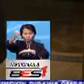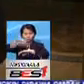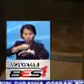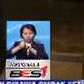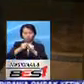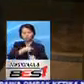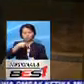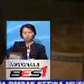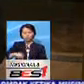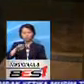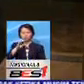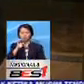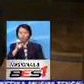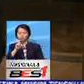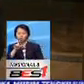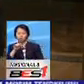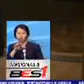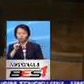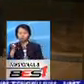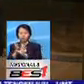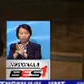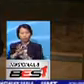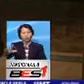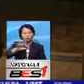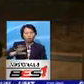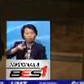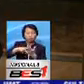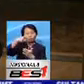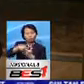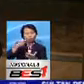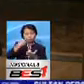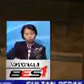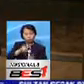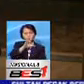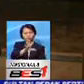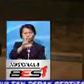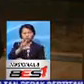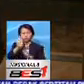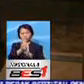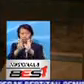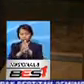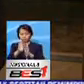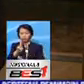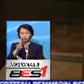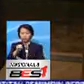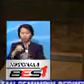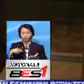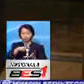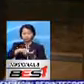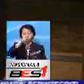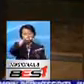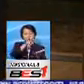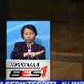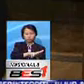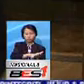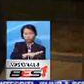China Exim Bank. Anggaran kos projek ini bernilai RM55 bilion. Perkara ini disahkan